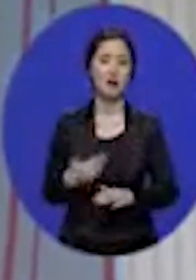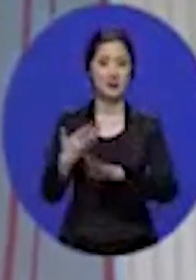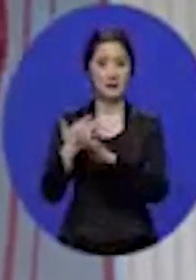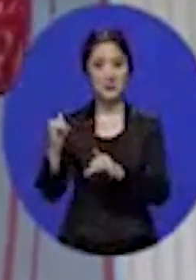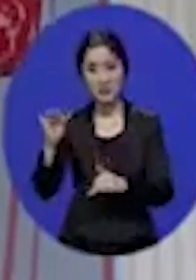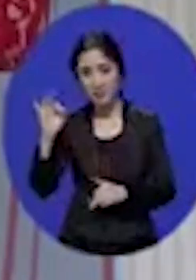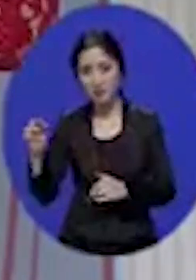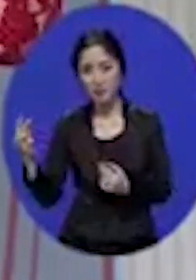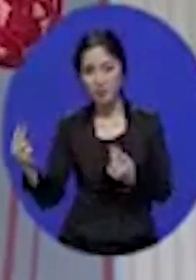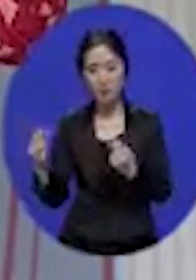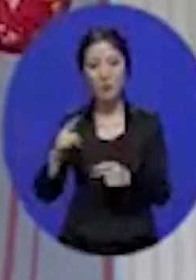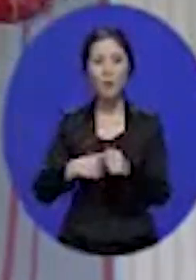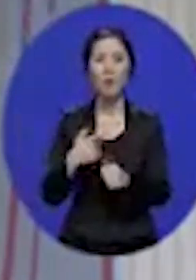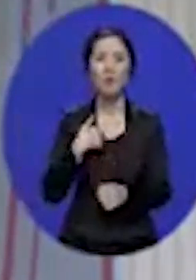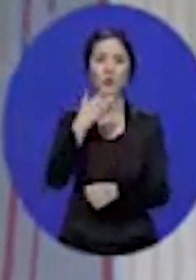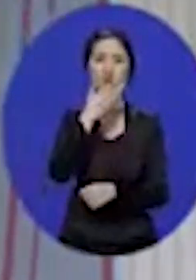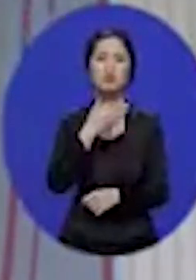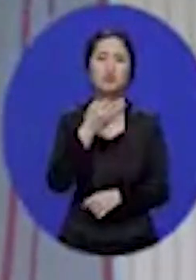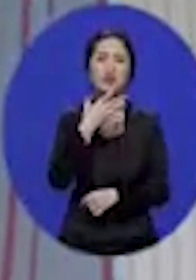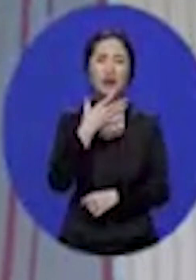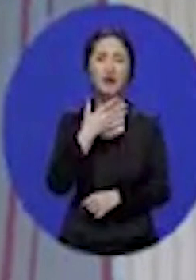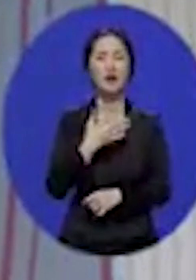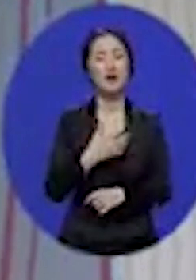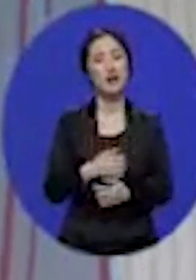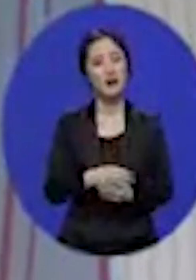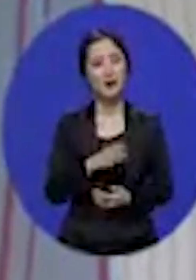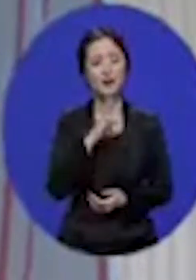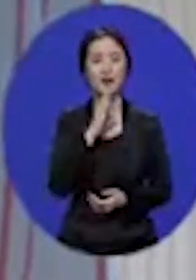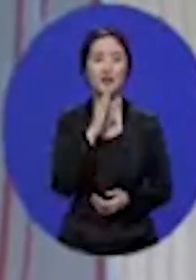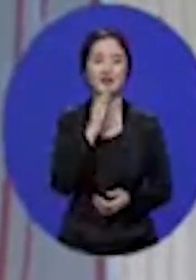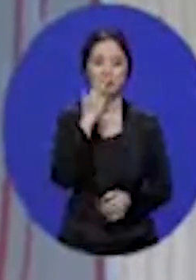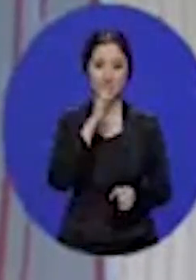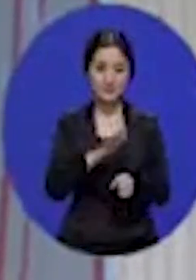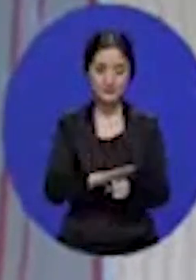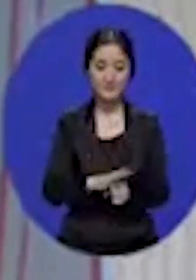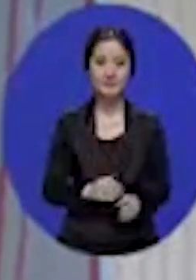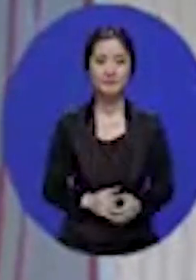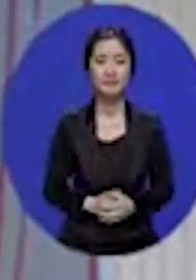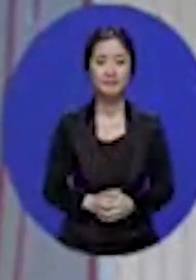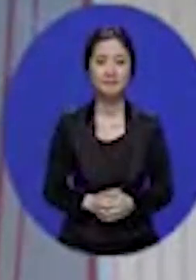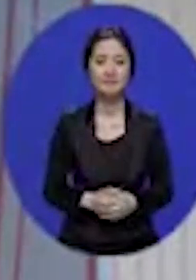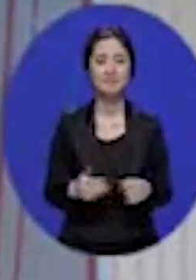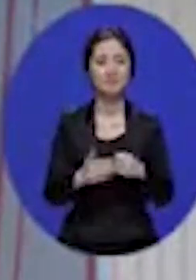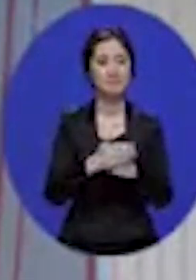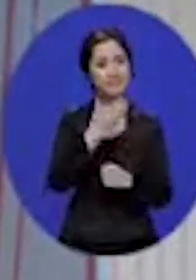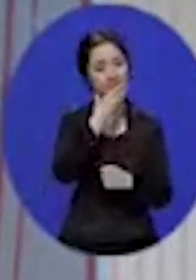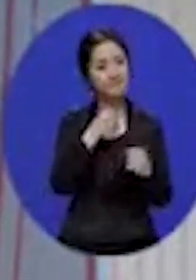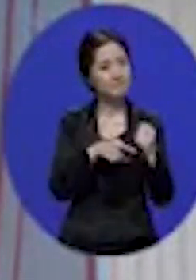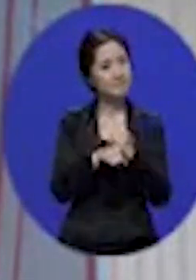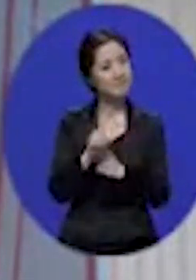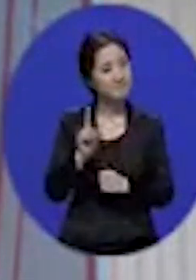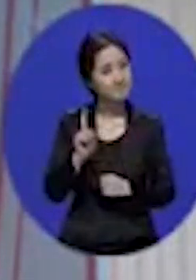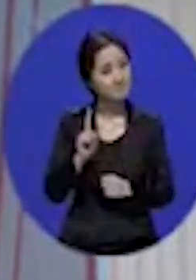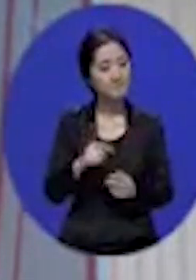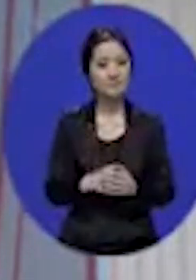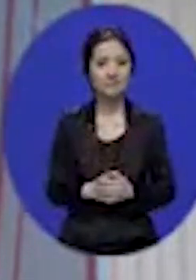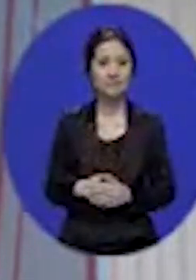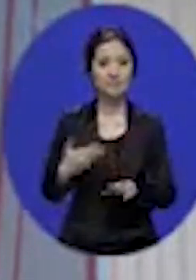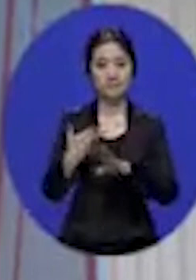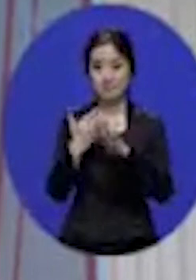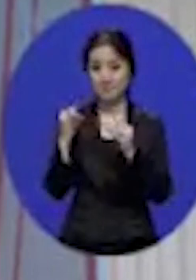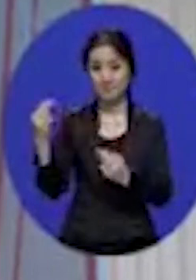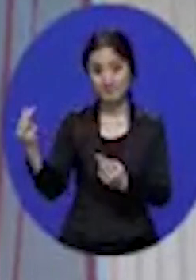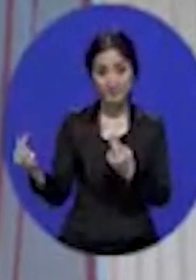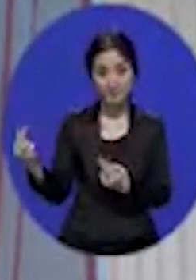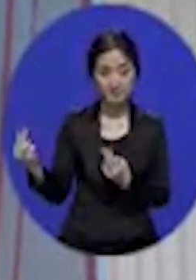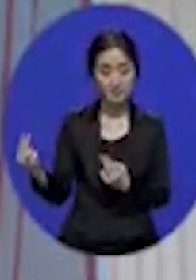행복이 갑자기 막 불행으로 추락을 하게 되는 거더라고요. 그래서 행복이라는 거는 정말 이거는 남과